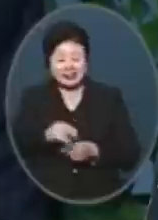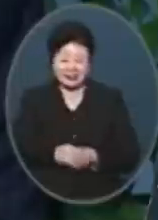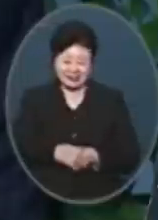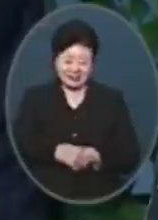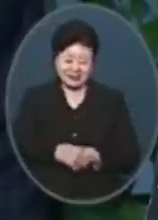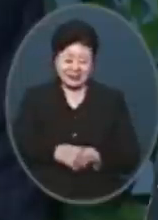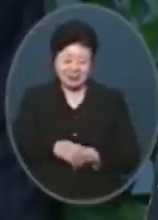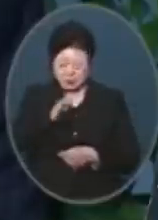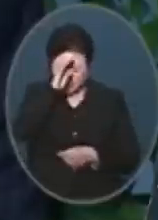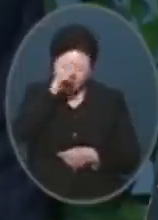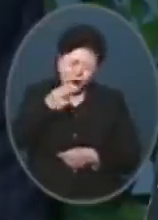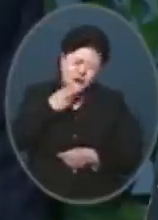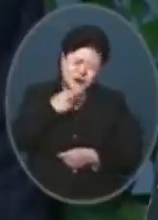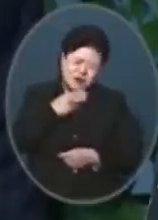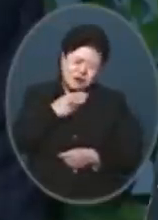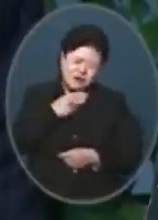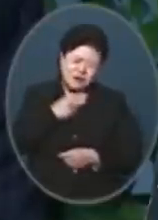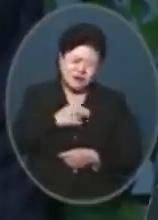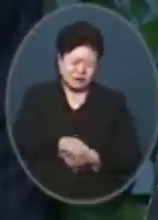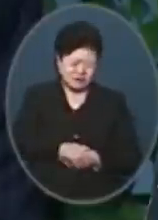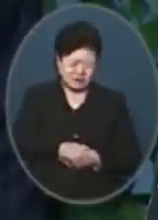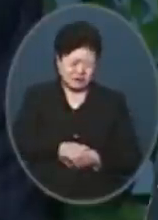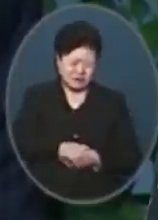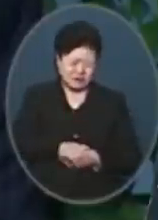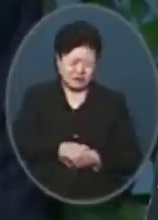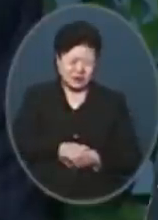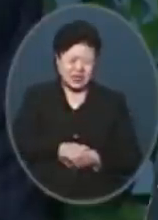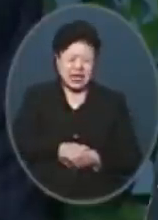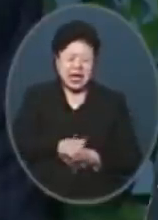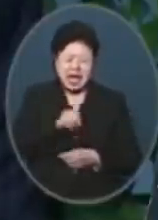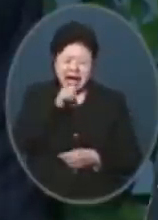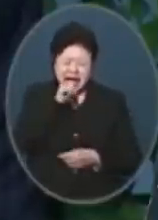다섯 사람들은 가시 절망병에 걸려서 들어 누워서